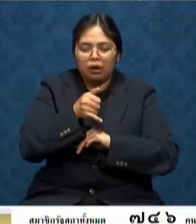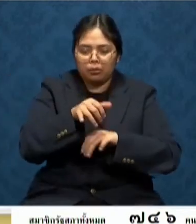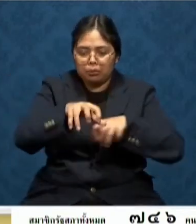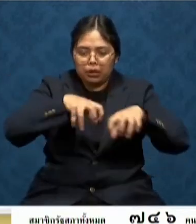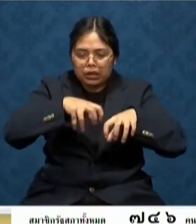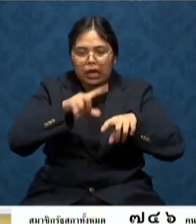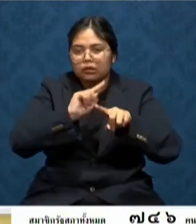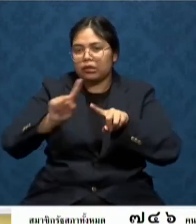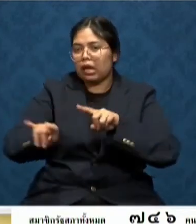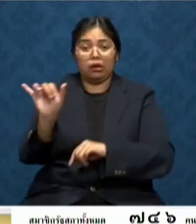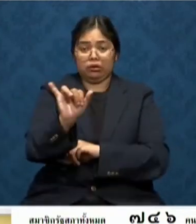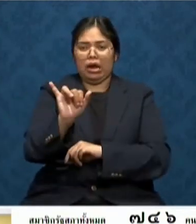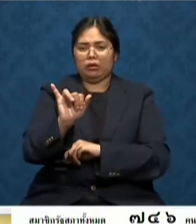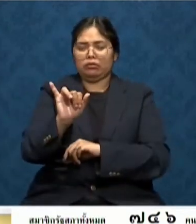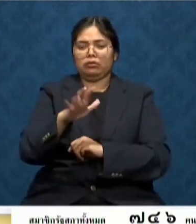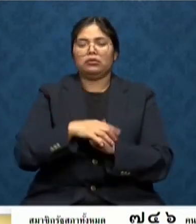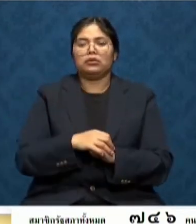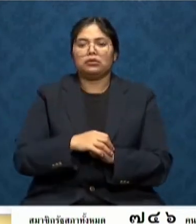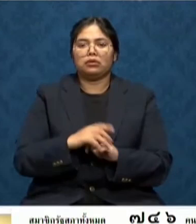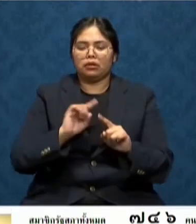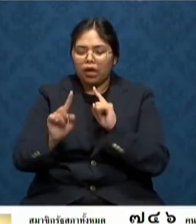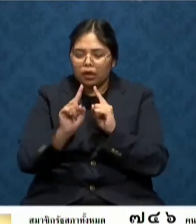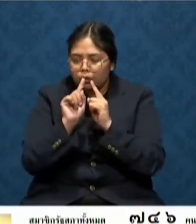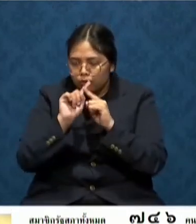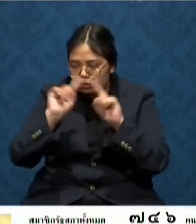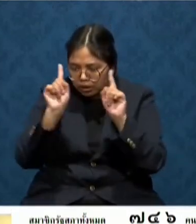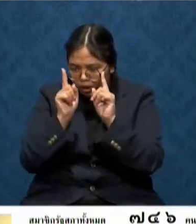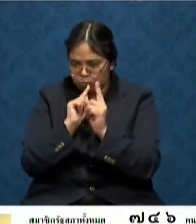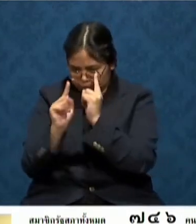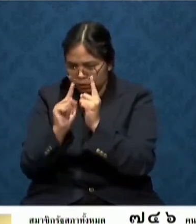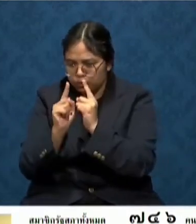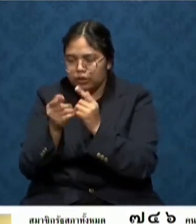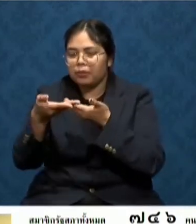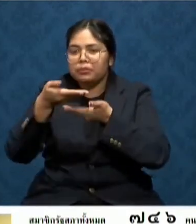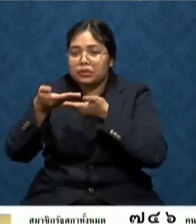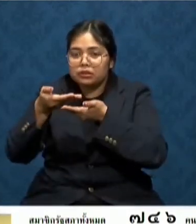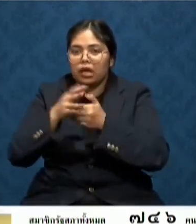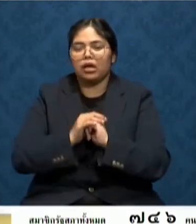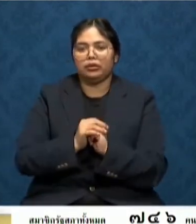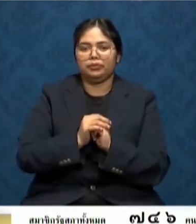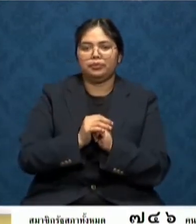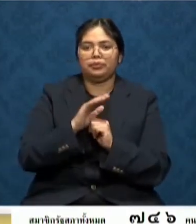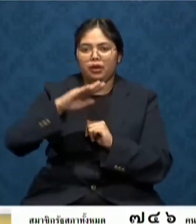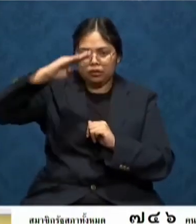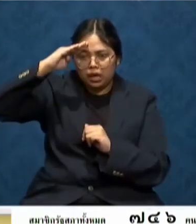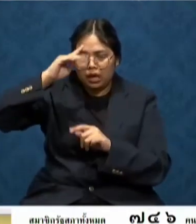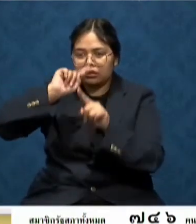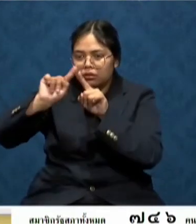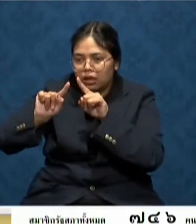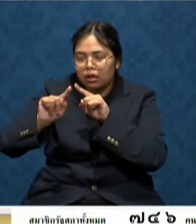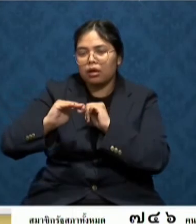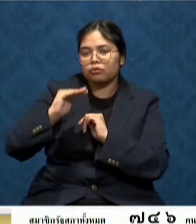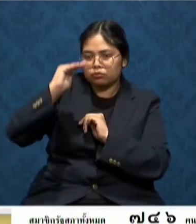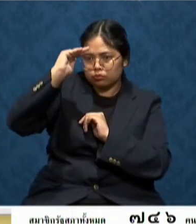็ไดไปฟงคทเห็นมา ได้ไปพดคุยกันอย่างผู้หกผู้ใหญ่ ที่อยากเหนบ้านเมองเดมไปข้างหนาได